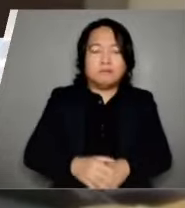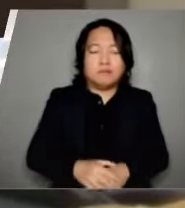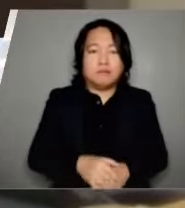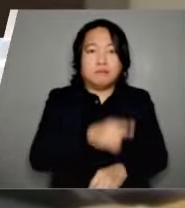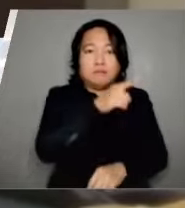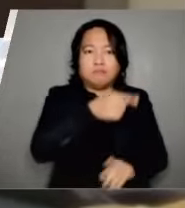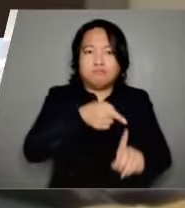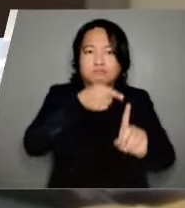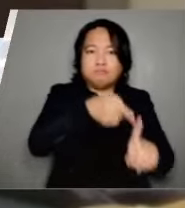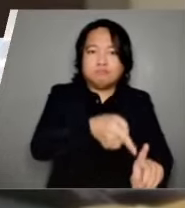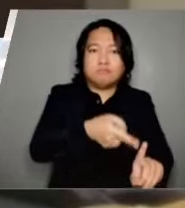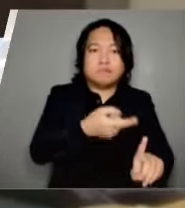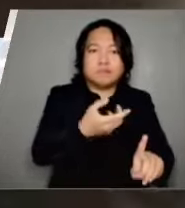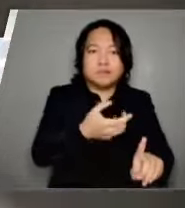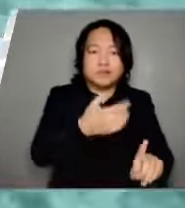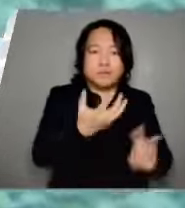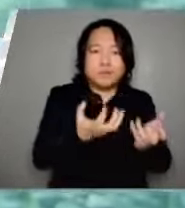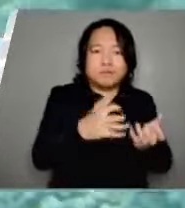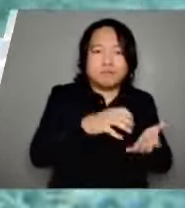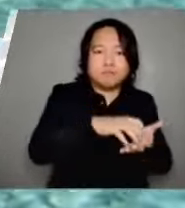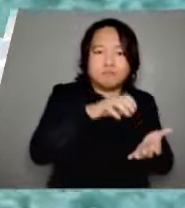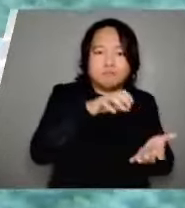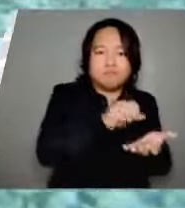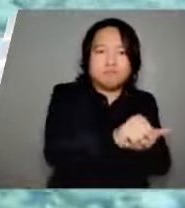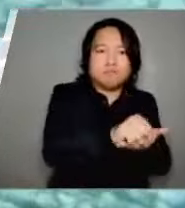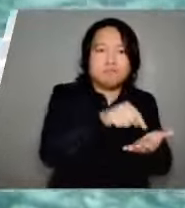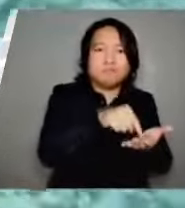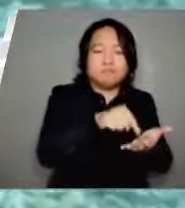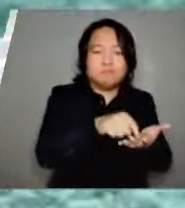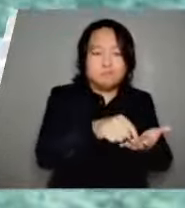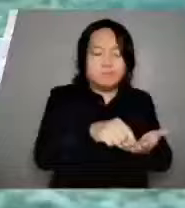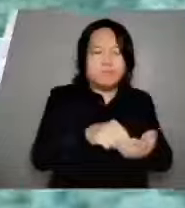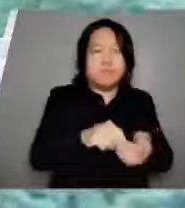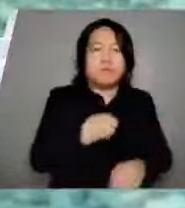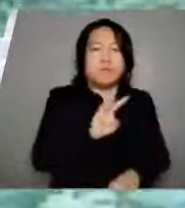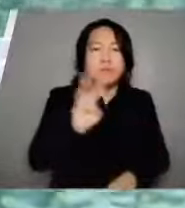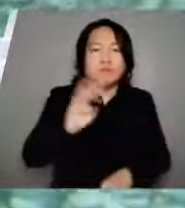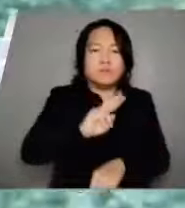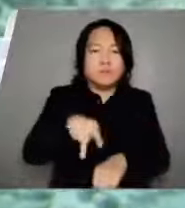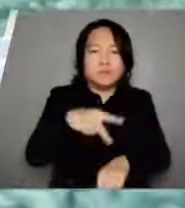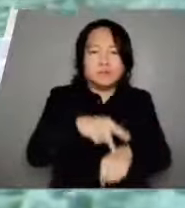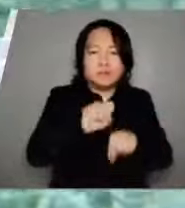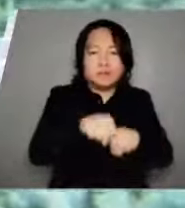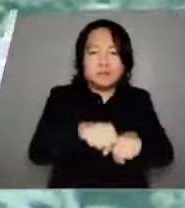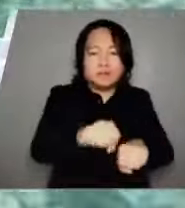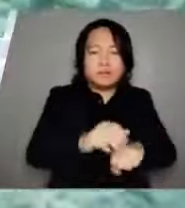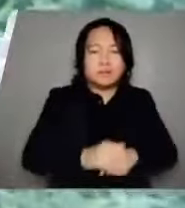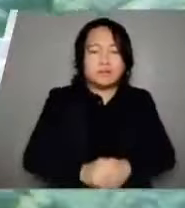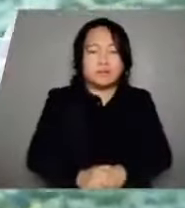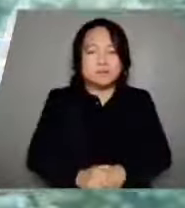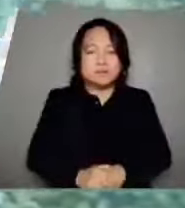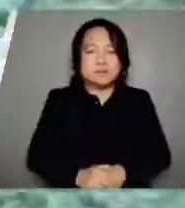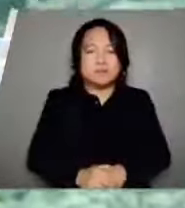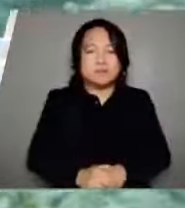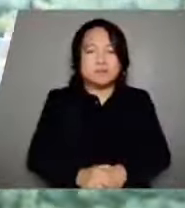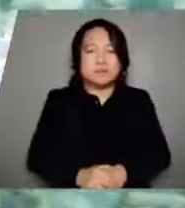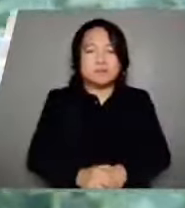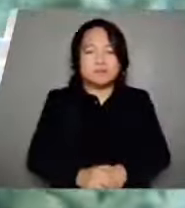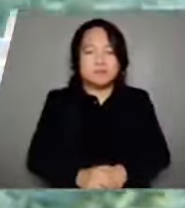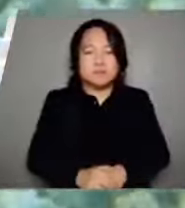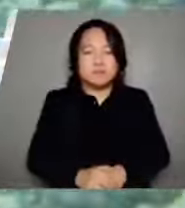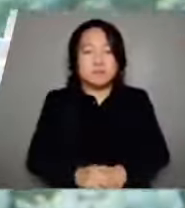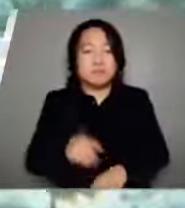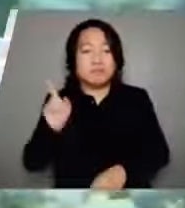ganitong pahayag ng embahada ng China. Sinisiri ng Philippine Coast Guard ang China sa pagkasira ng yamang dagat